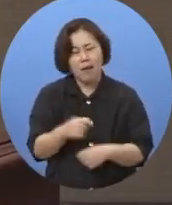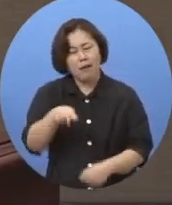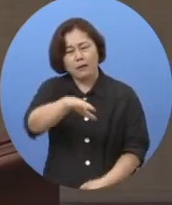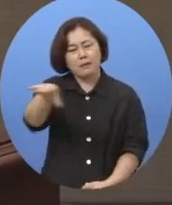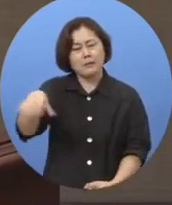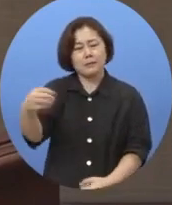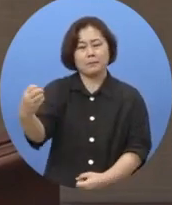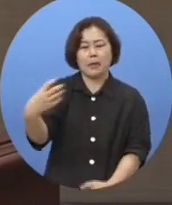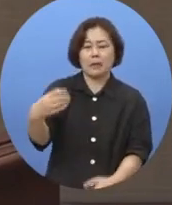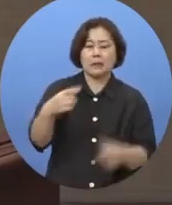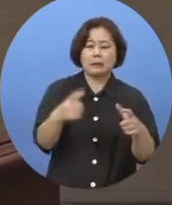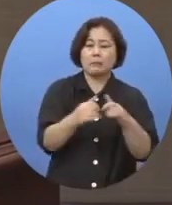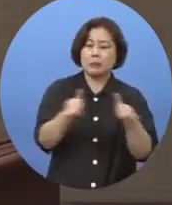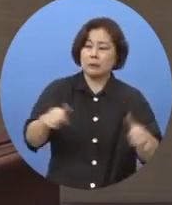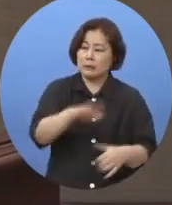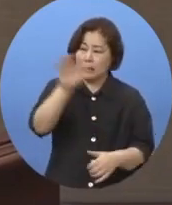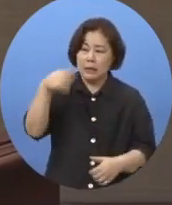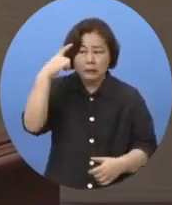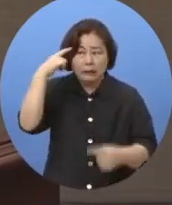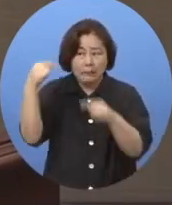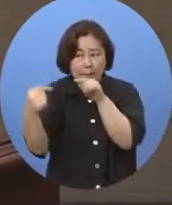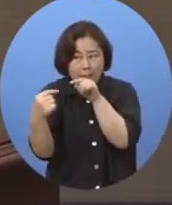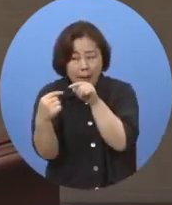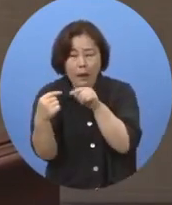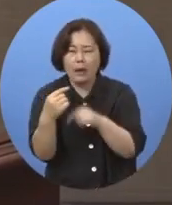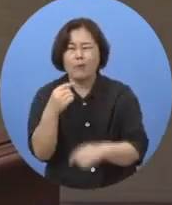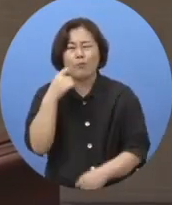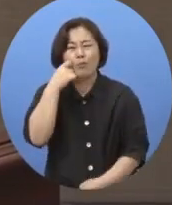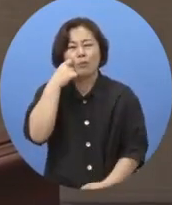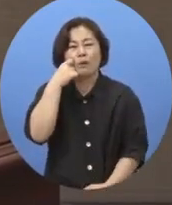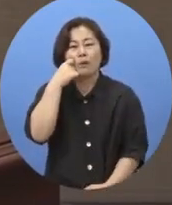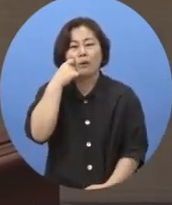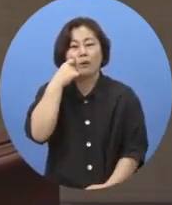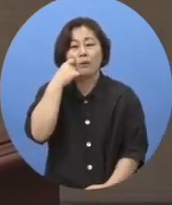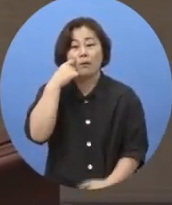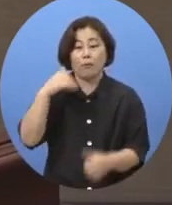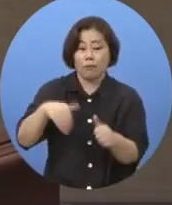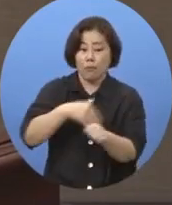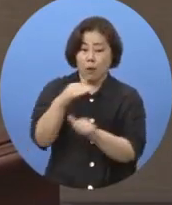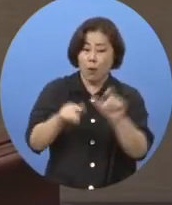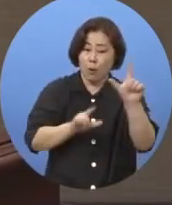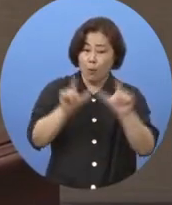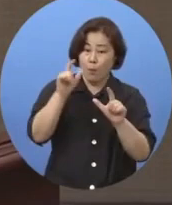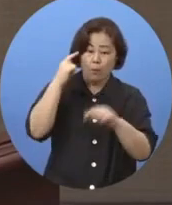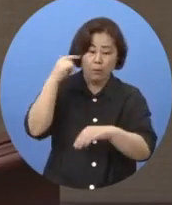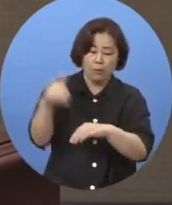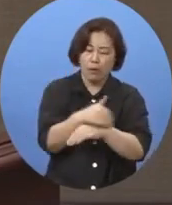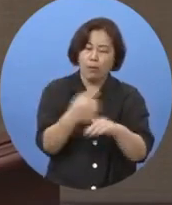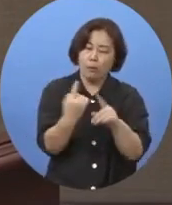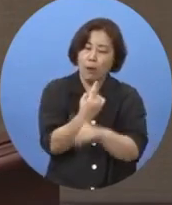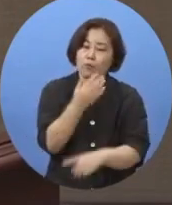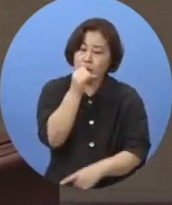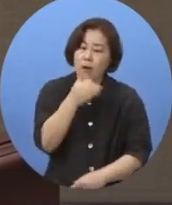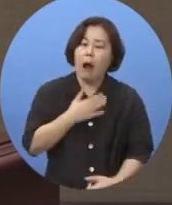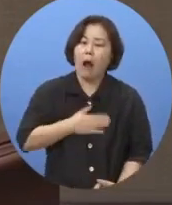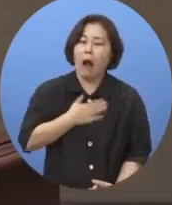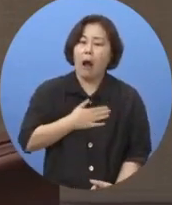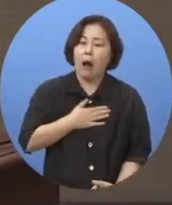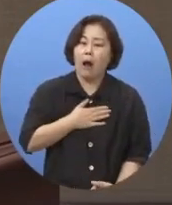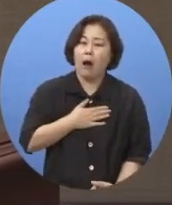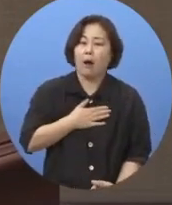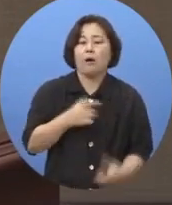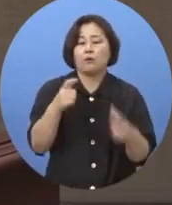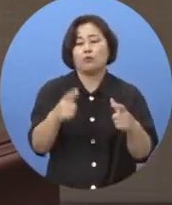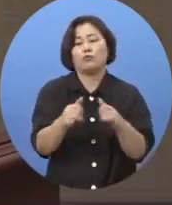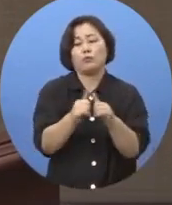반기는지 모르겠습니다 상황에 따라 계획은 변경될 수 있지만 사업계획은 주민들과의